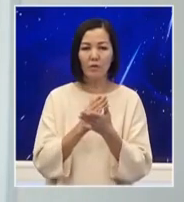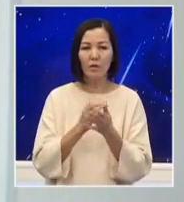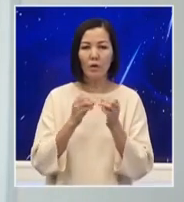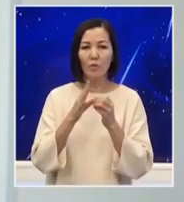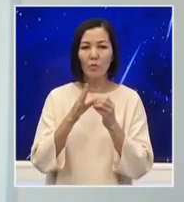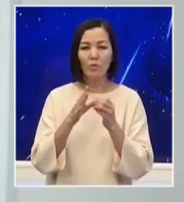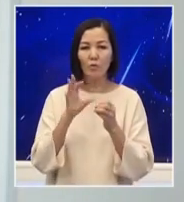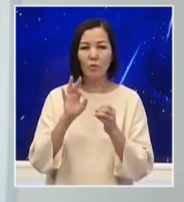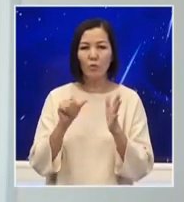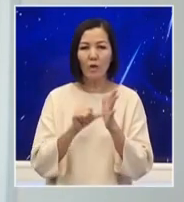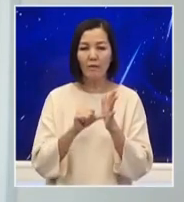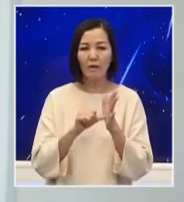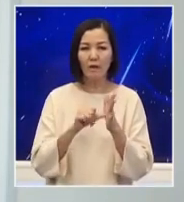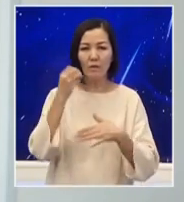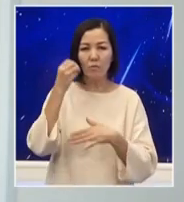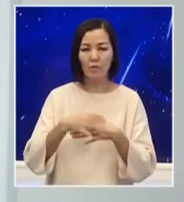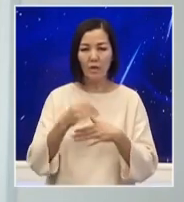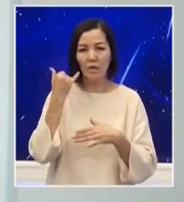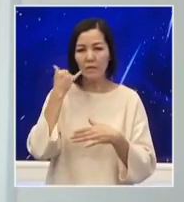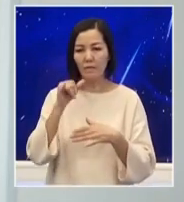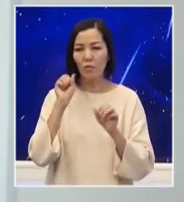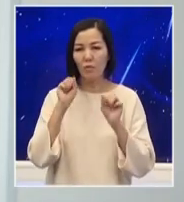1406 қол орталығына, не болмаса